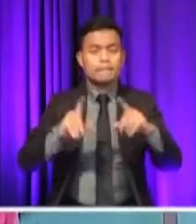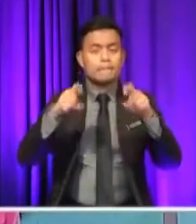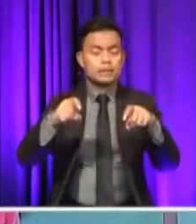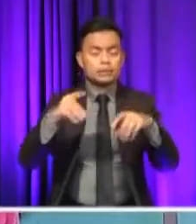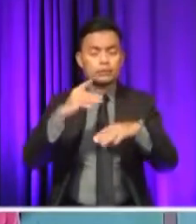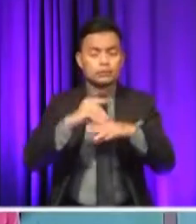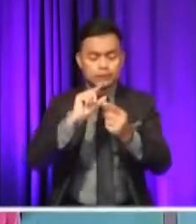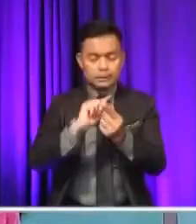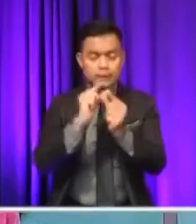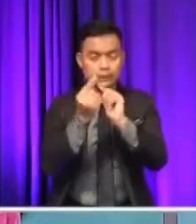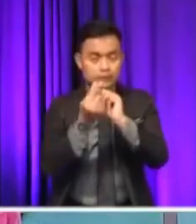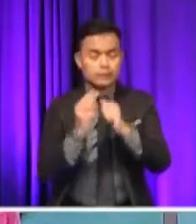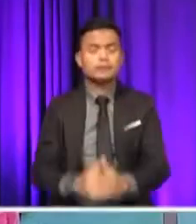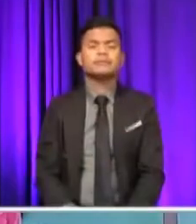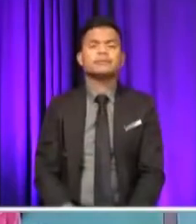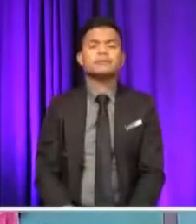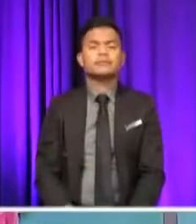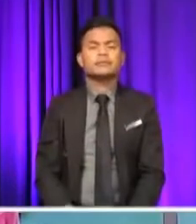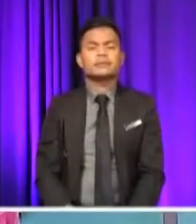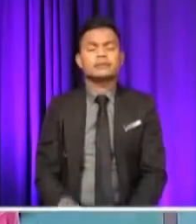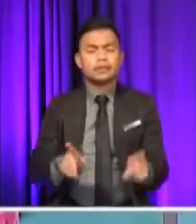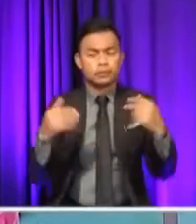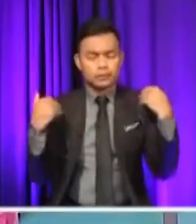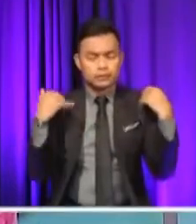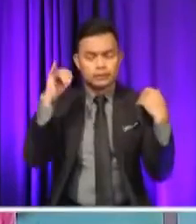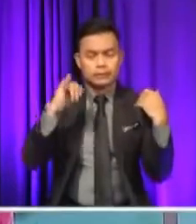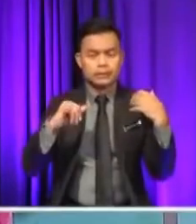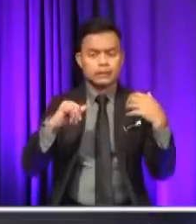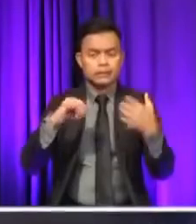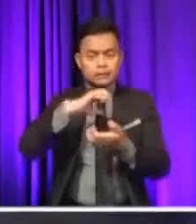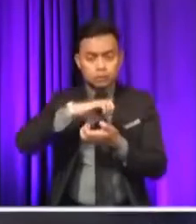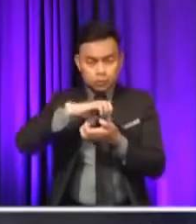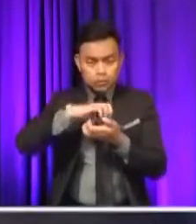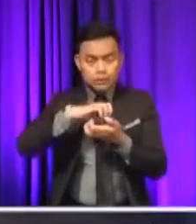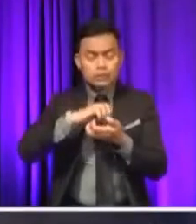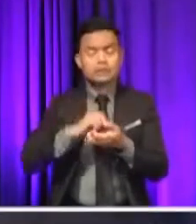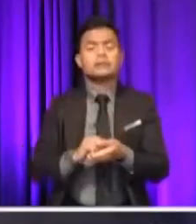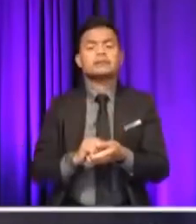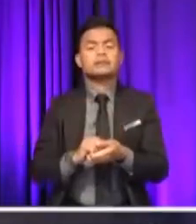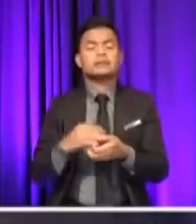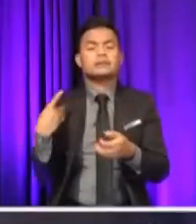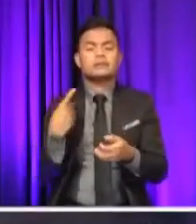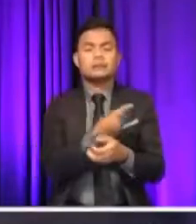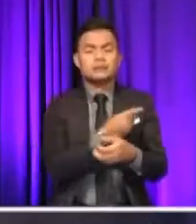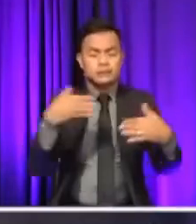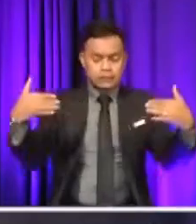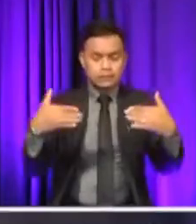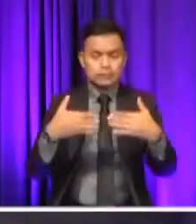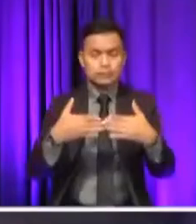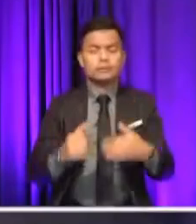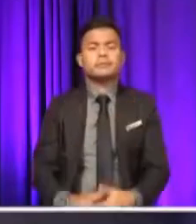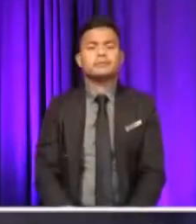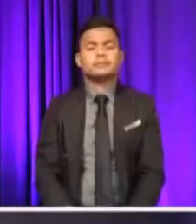rosak ataupun komponen yang rosak. Jadi itu fungsi penyambung. Senang kita nak tukar dia. Okey, penyambung terdiri daripada palam